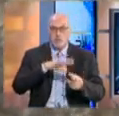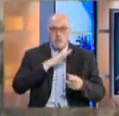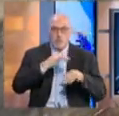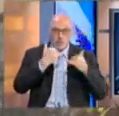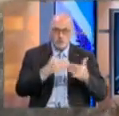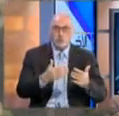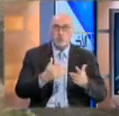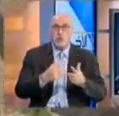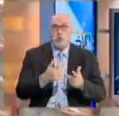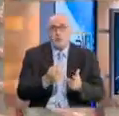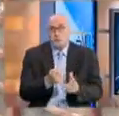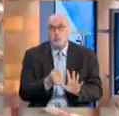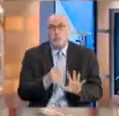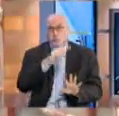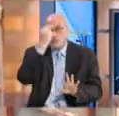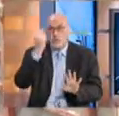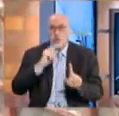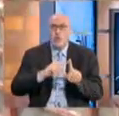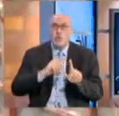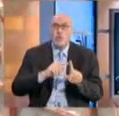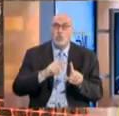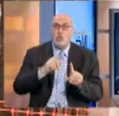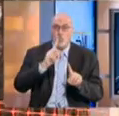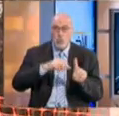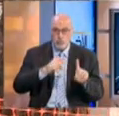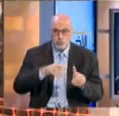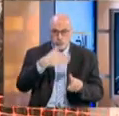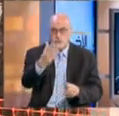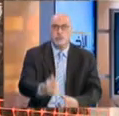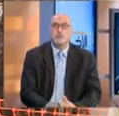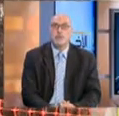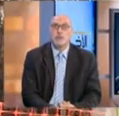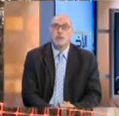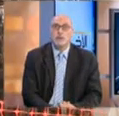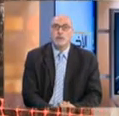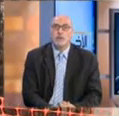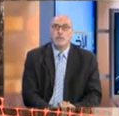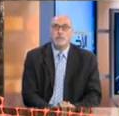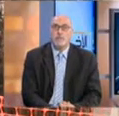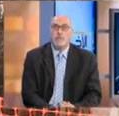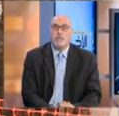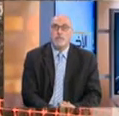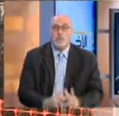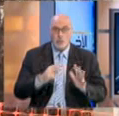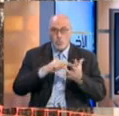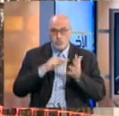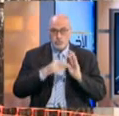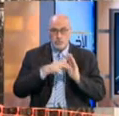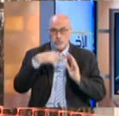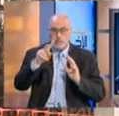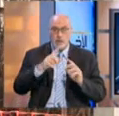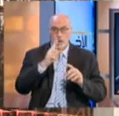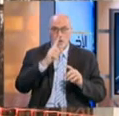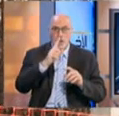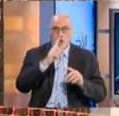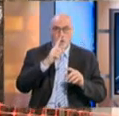لتدخل حيز الاستغلال خلال الأشهر القليلة القادمة. في مشروع محطة تحلية مياه بحر